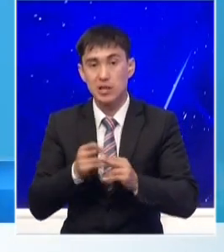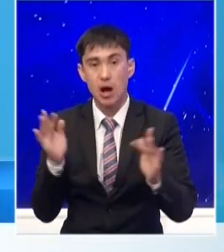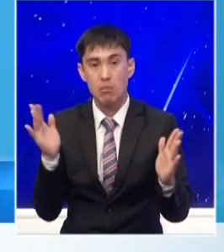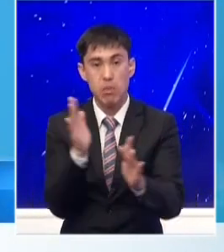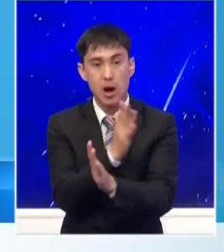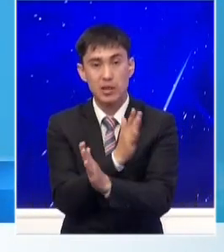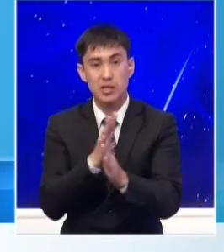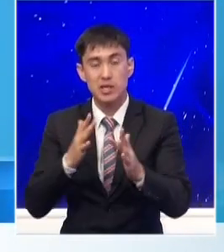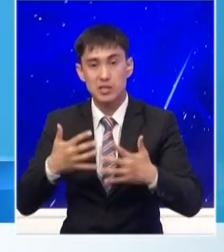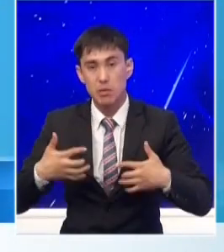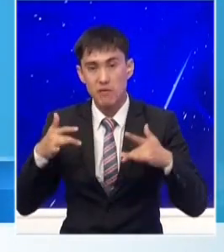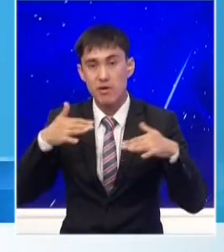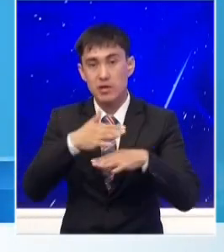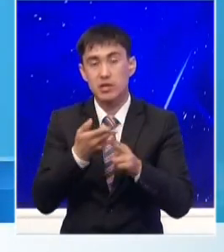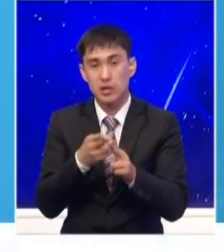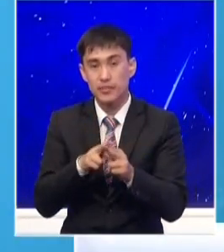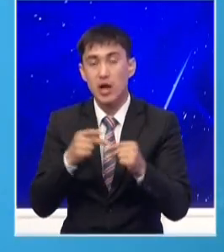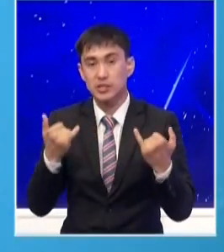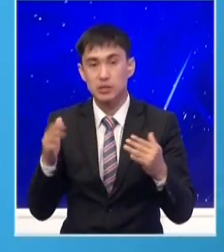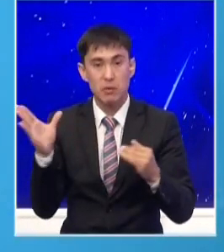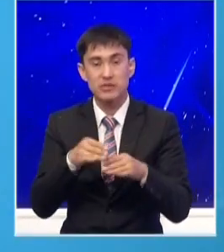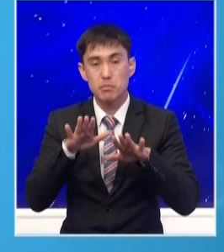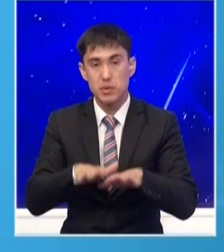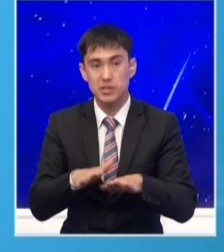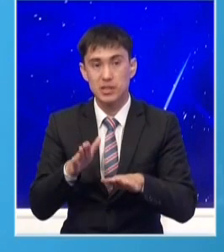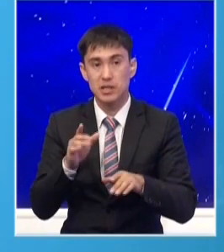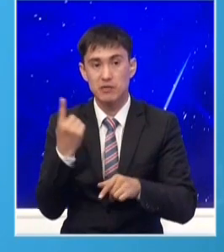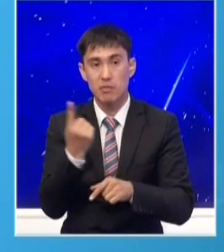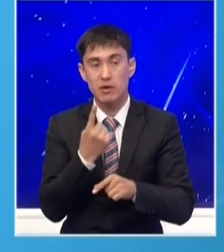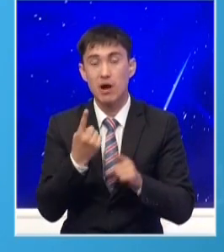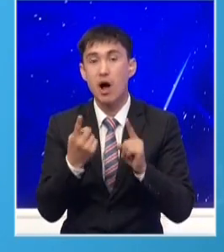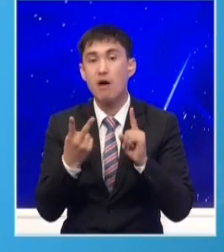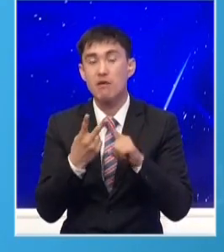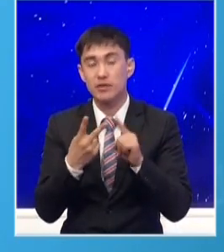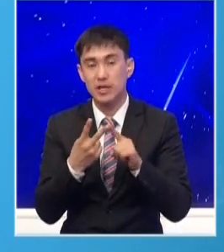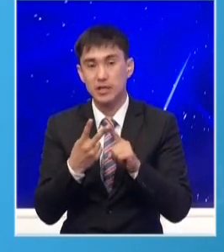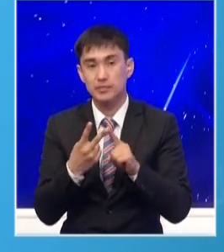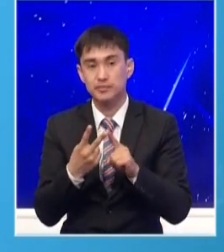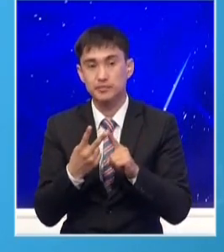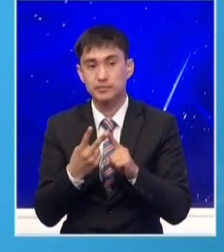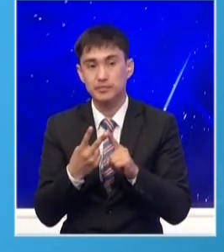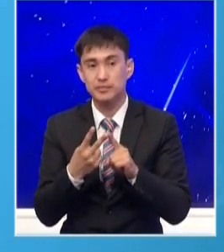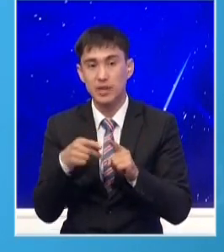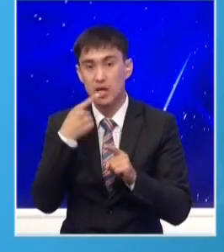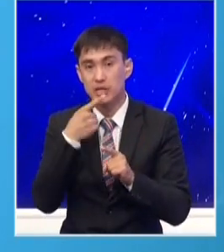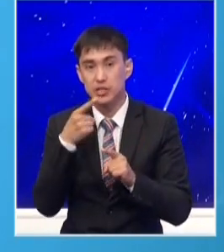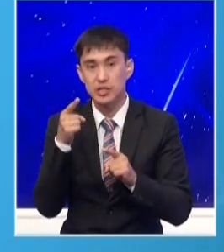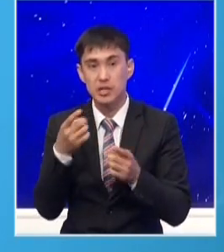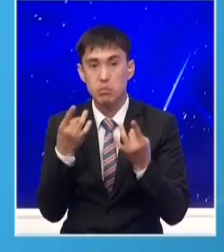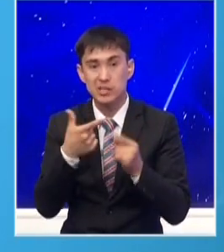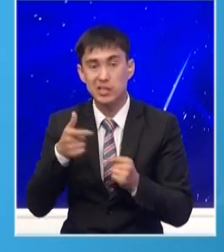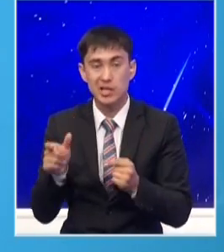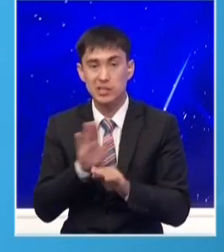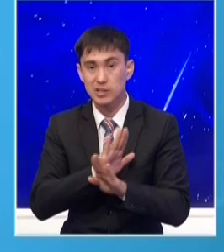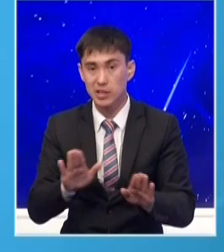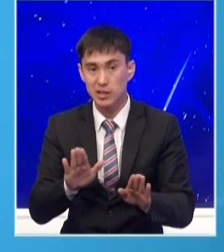да, парки, заповедники и так далее. А сейчас повсеместно. Это во-первых. Во-вторых, речь не идет о простых